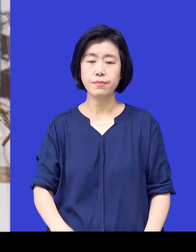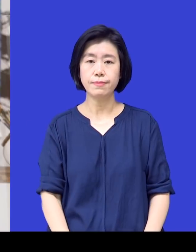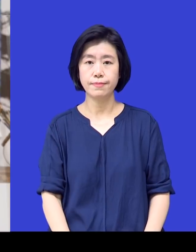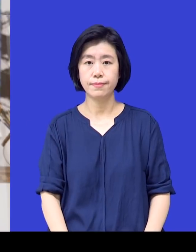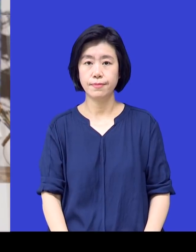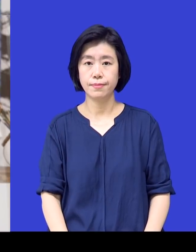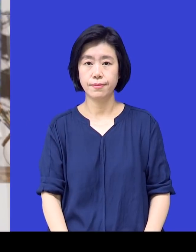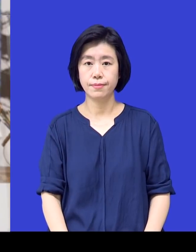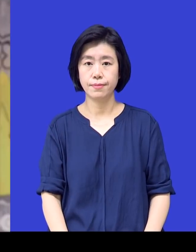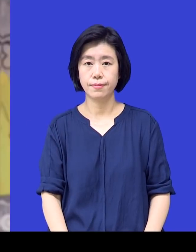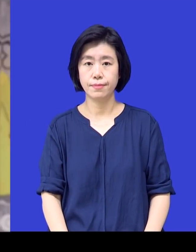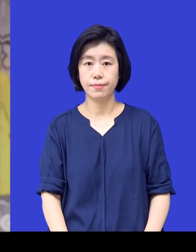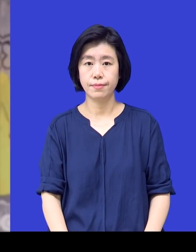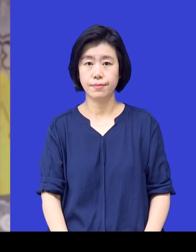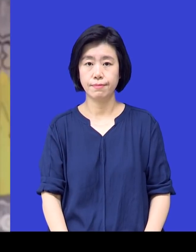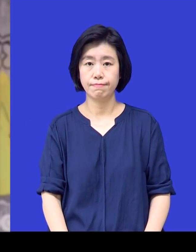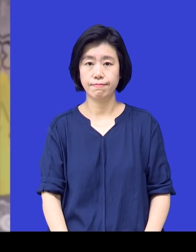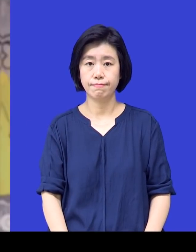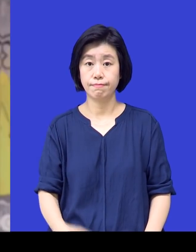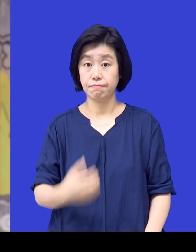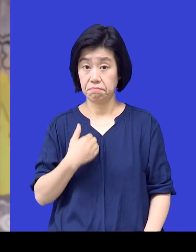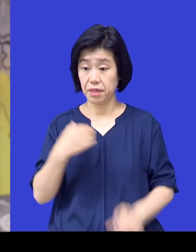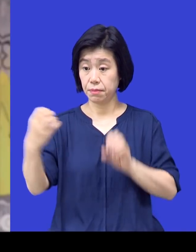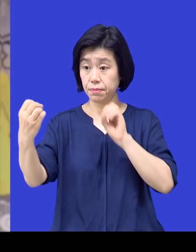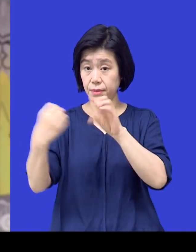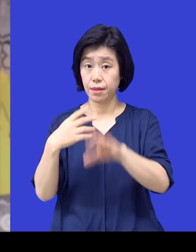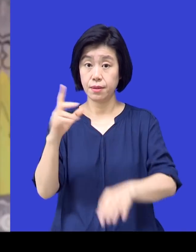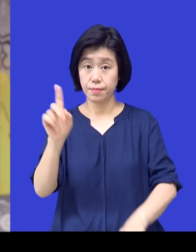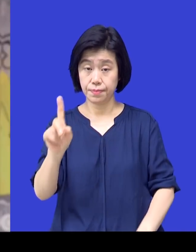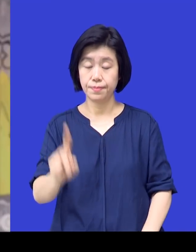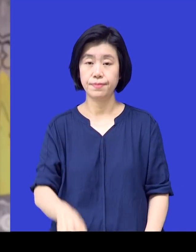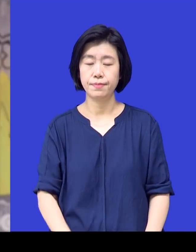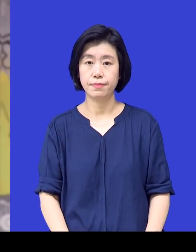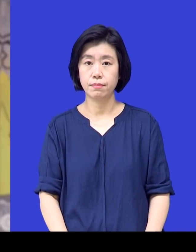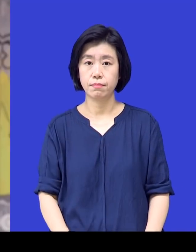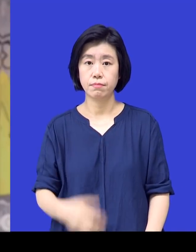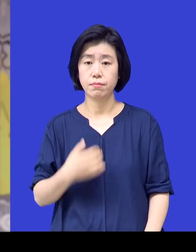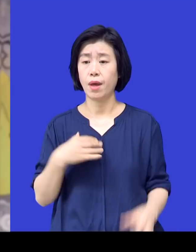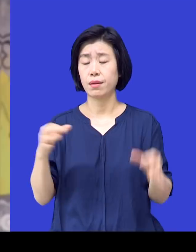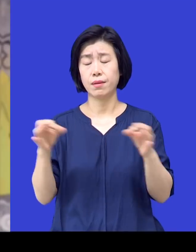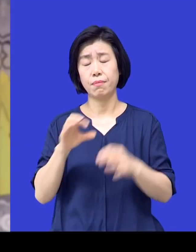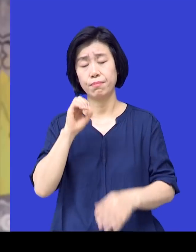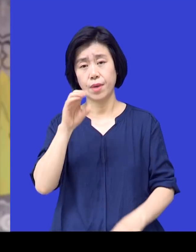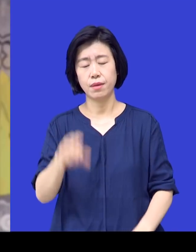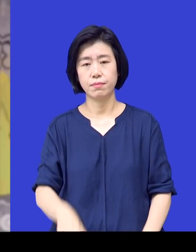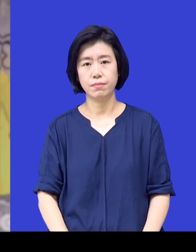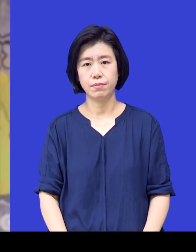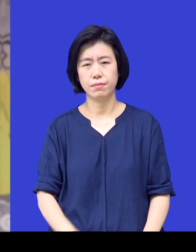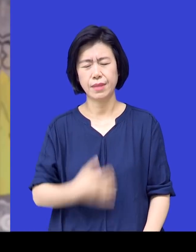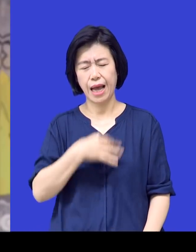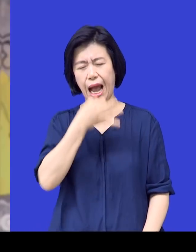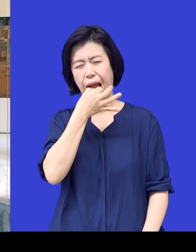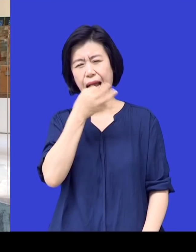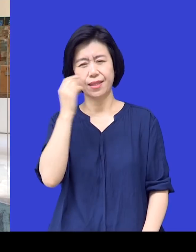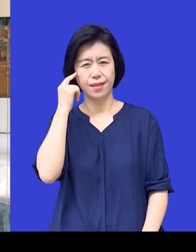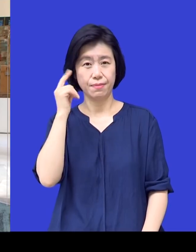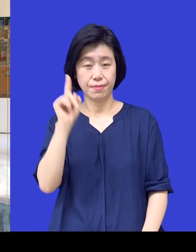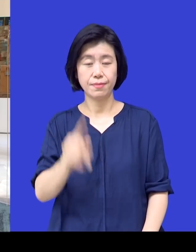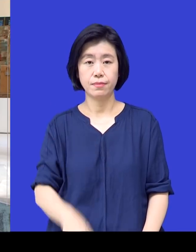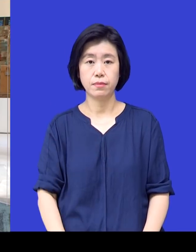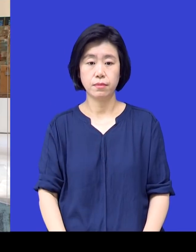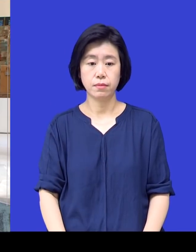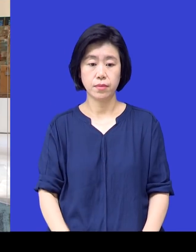예. 그래서 이제 저 같은 경우는 그냥 간단했어요. 좀 이기적이죠. 뭐라 했냐면